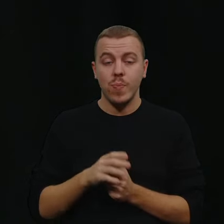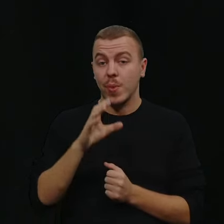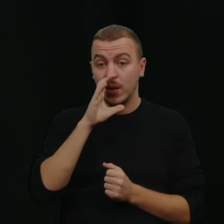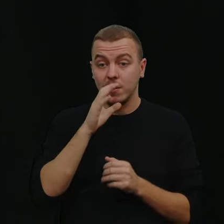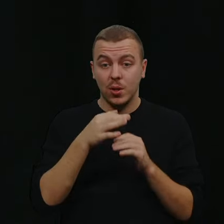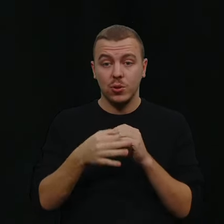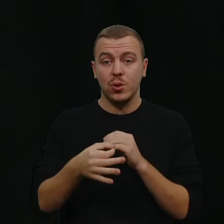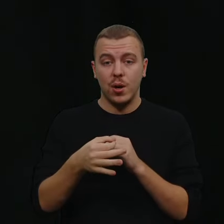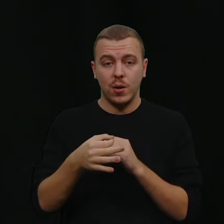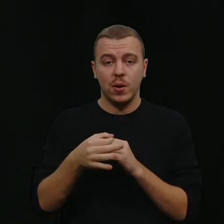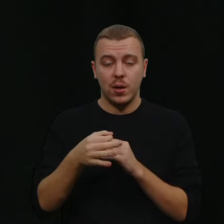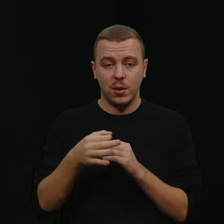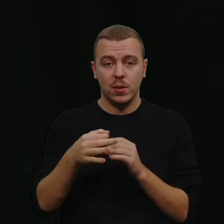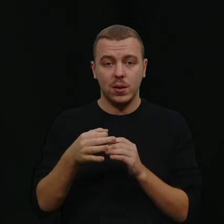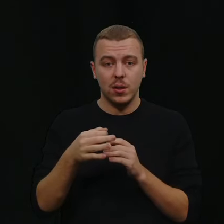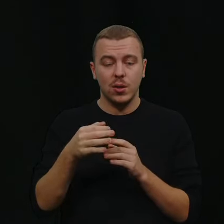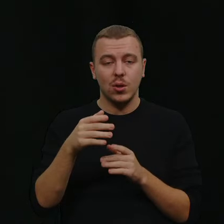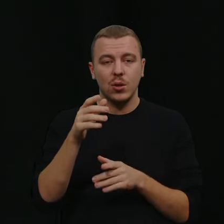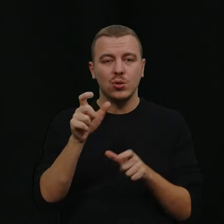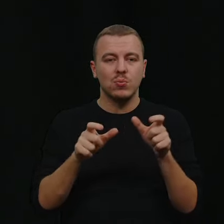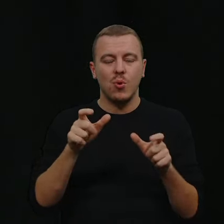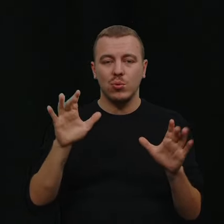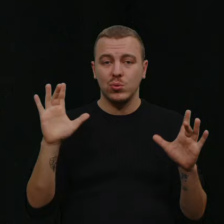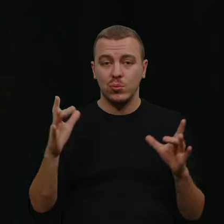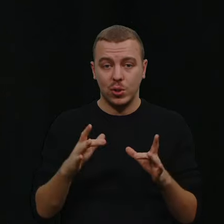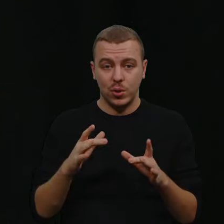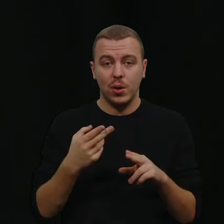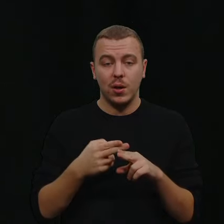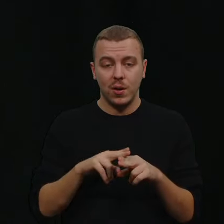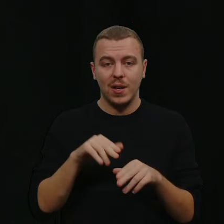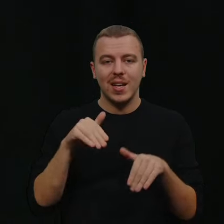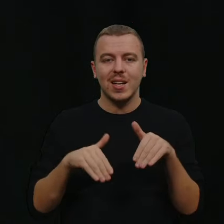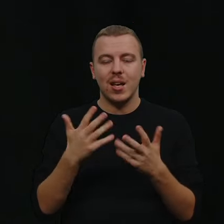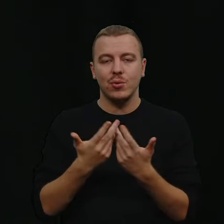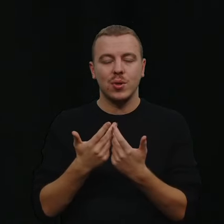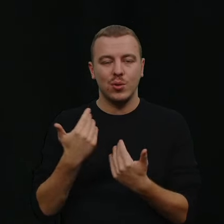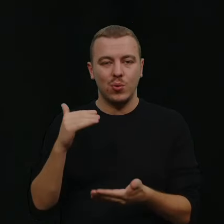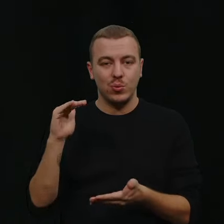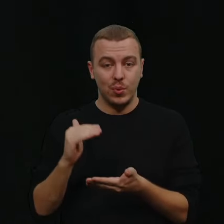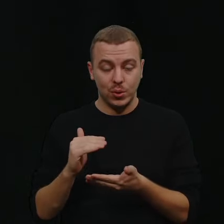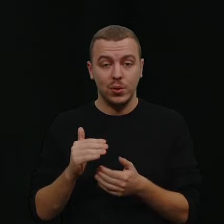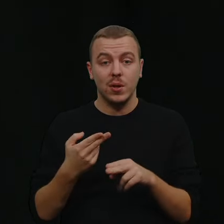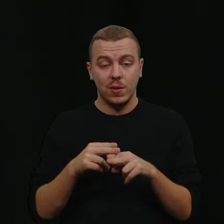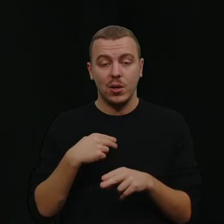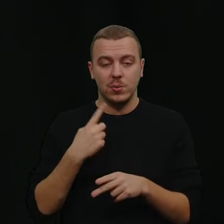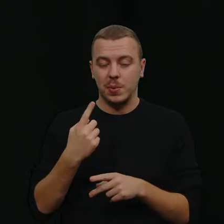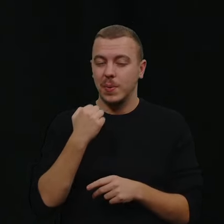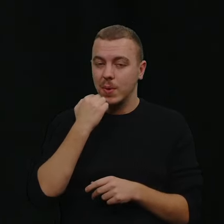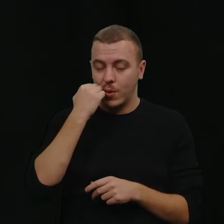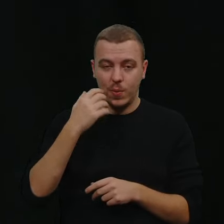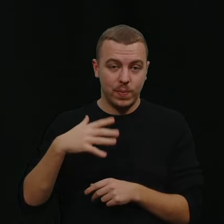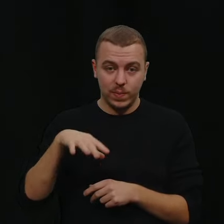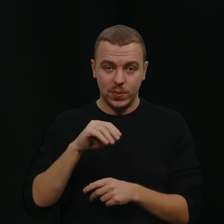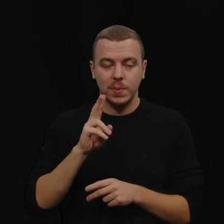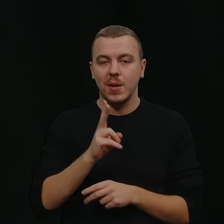Vilkaviškio rajone sumažėjo gyventojų skaičius ir tuo pačiu sumažėjo rinkėjų skaičius. Tai tikrai esu pirmiausia